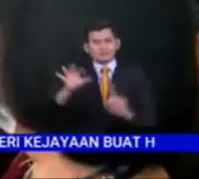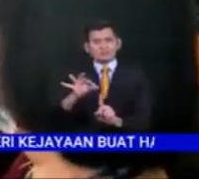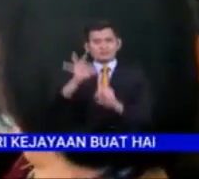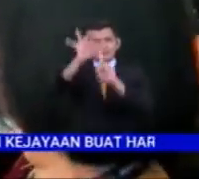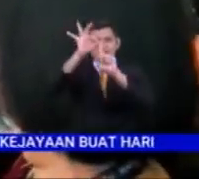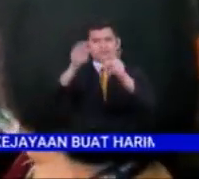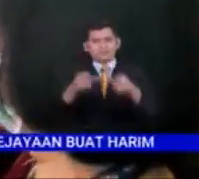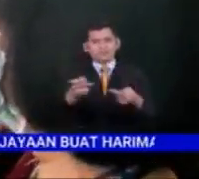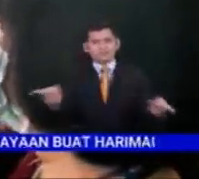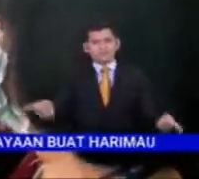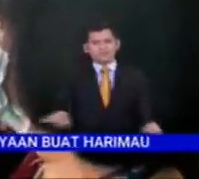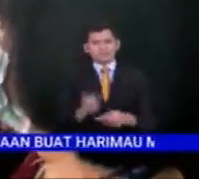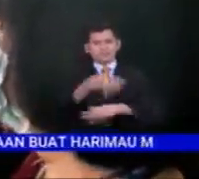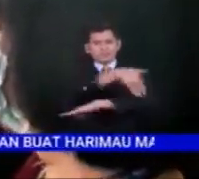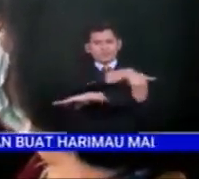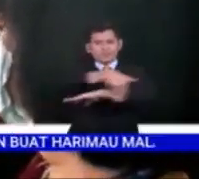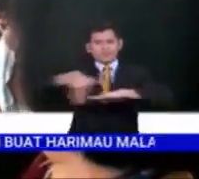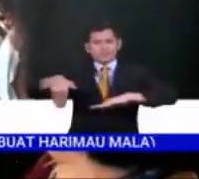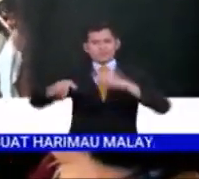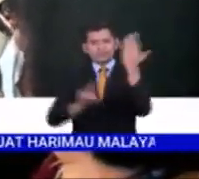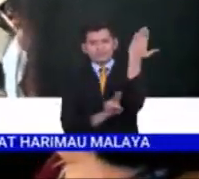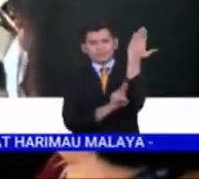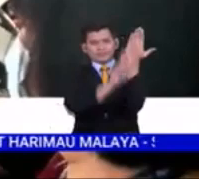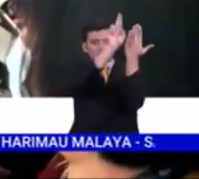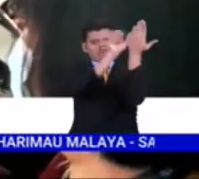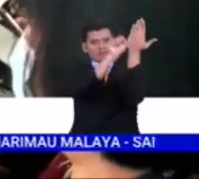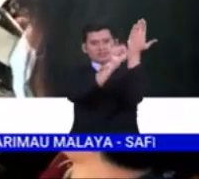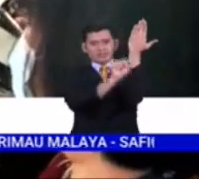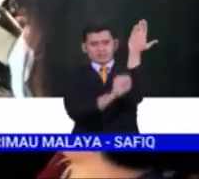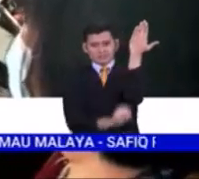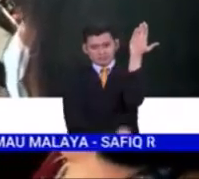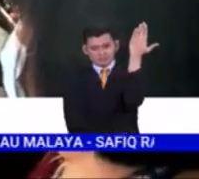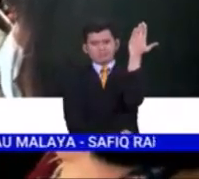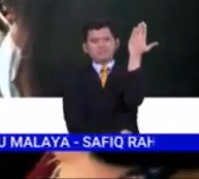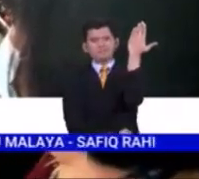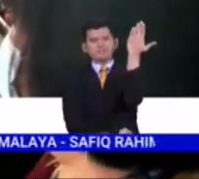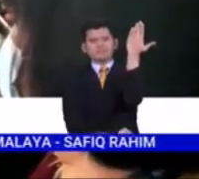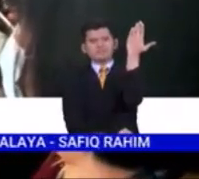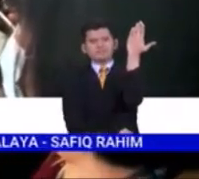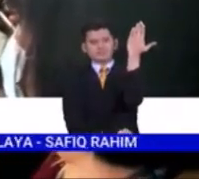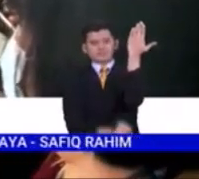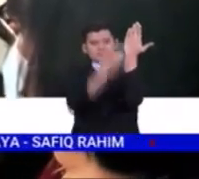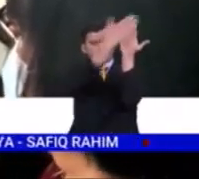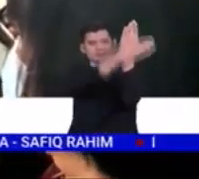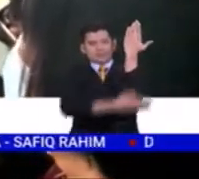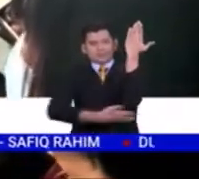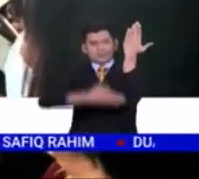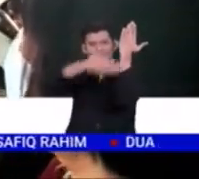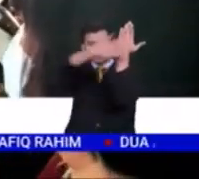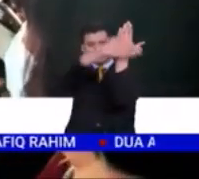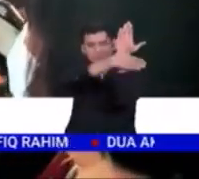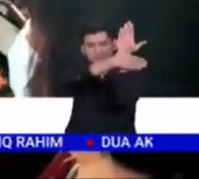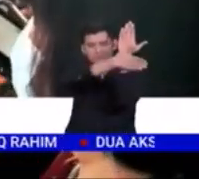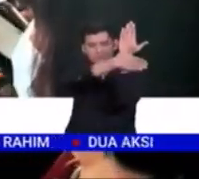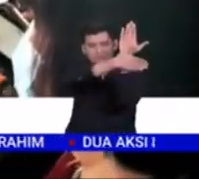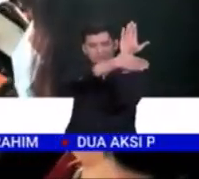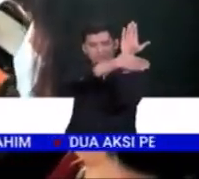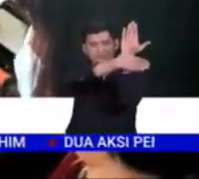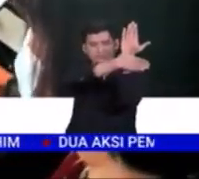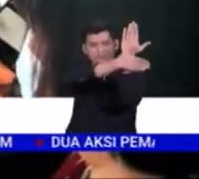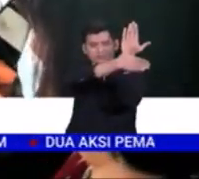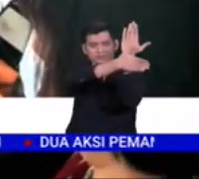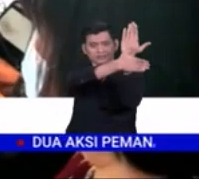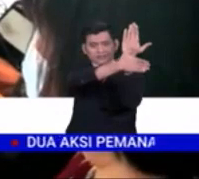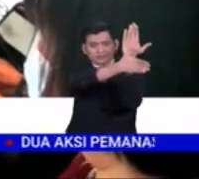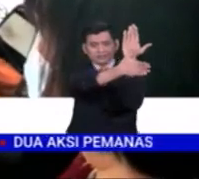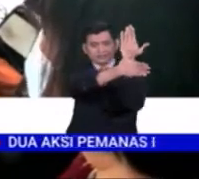di kawasan sempadan kita, iaitu di utara, di selatan, di utara Semenanjung bersama dengan negara jiran, begitu juga dengan